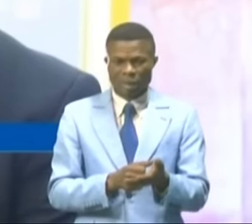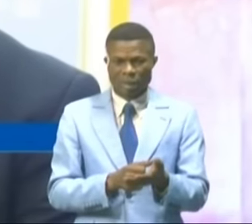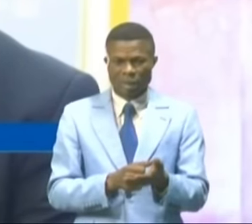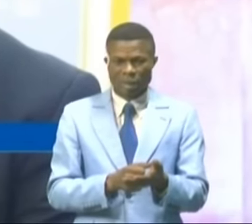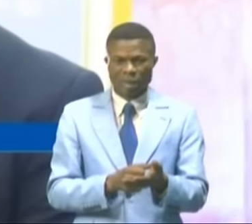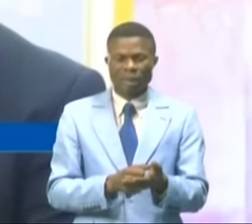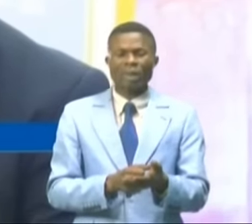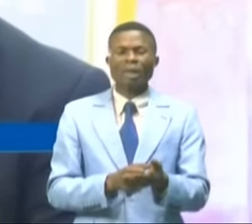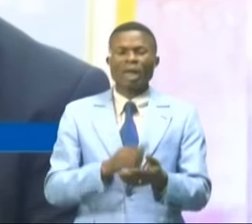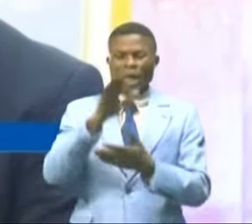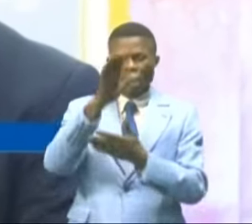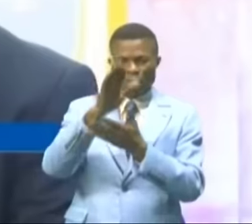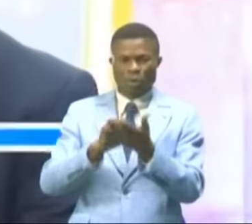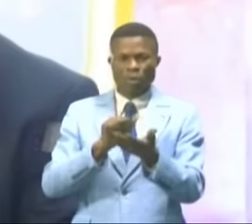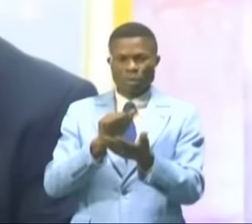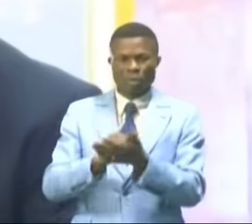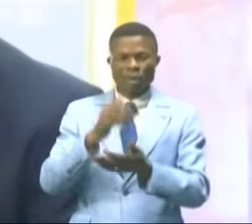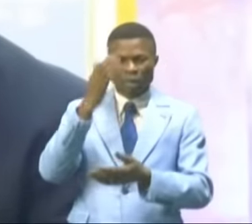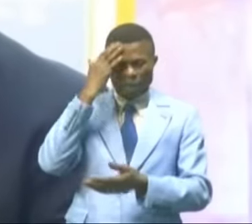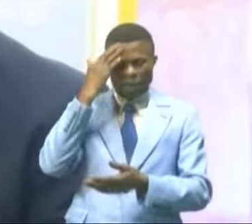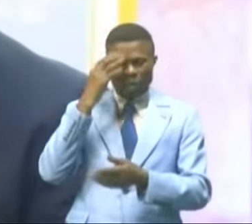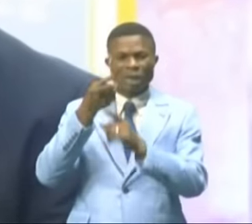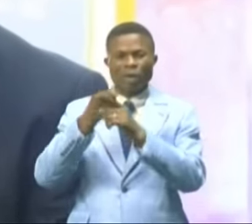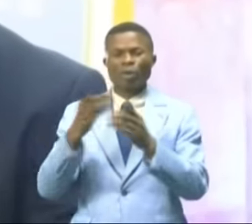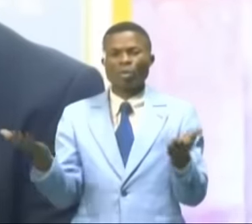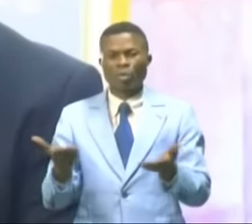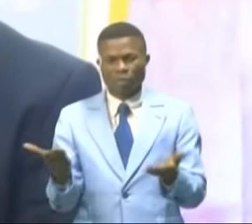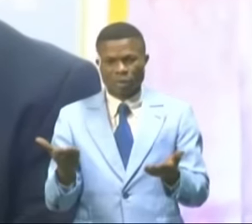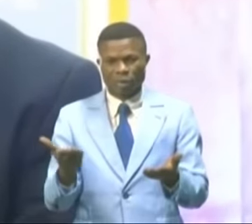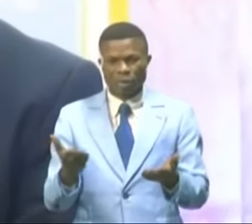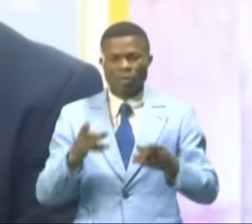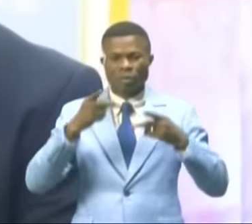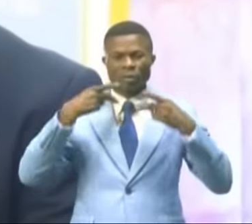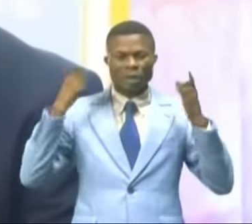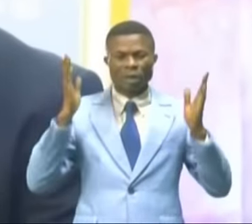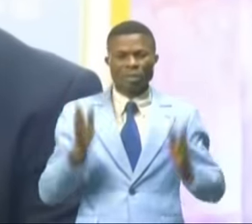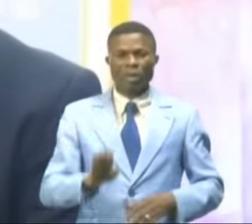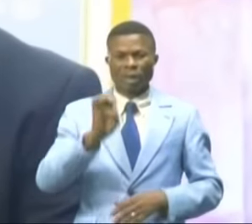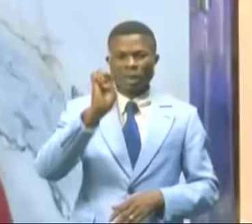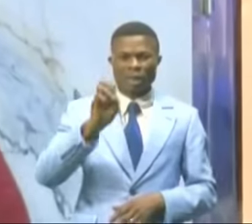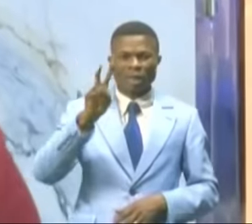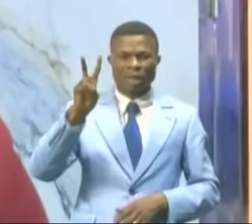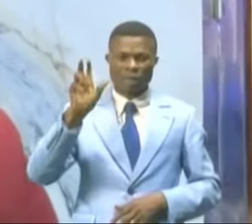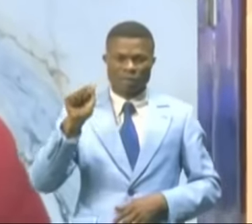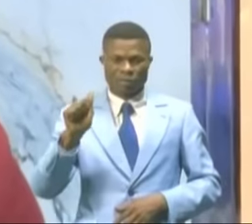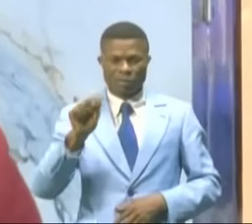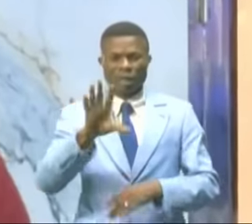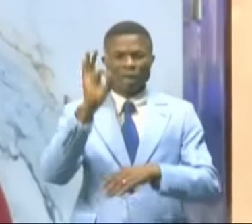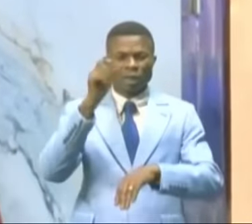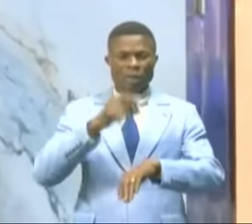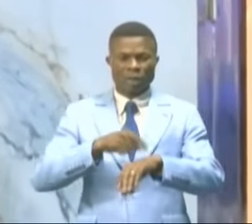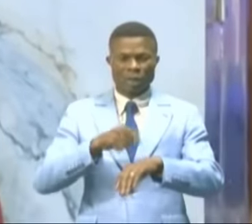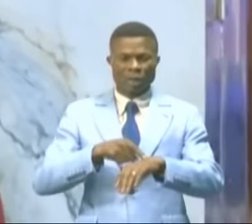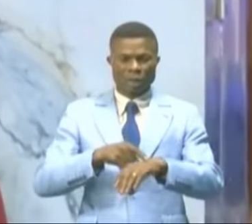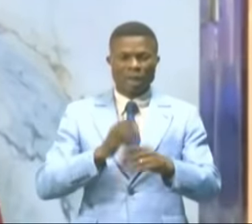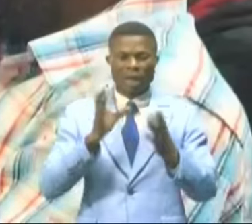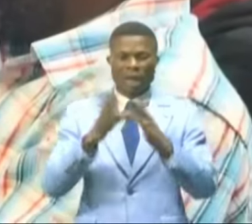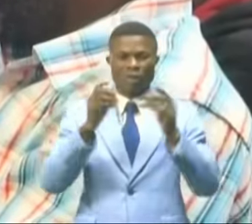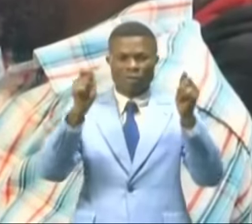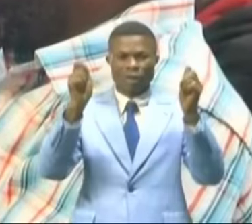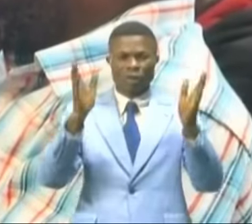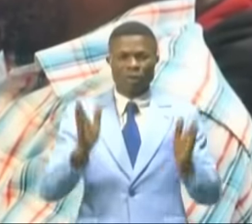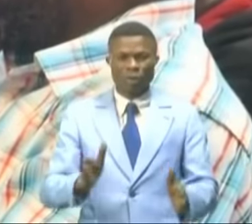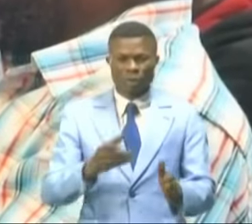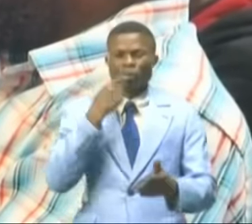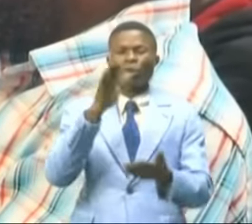vie pour qu'ils sachent d'où nous viennent. Le pasteur Evan Mikai a saisi l'occasion devant la presse pour également